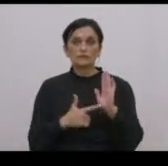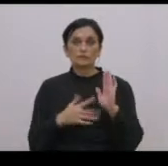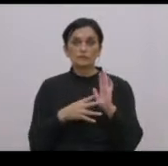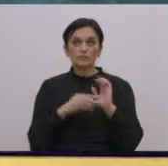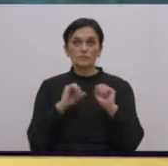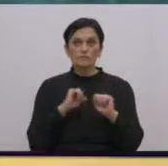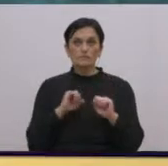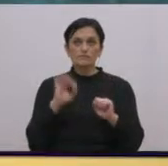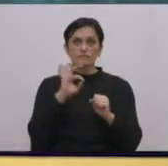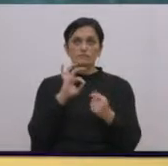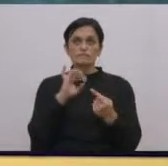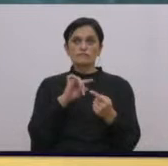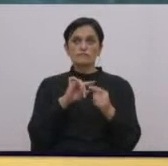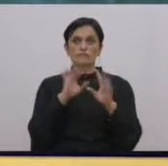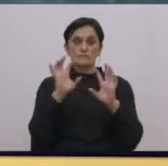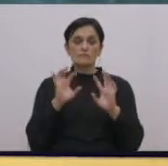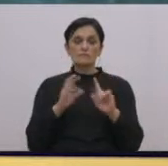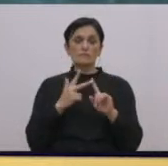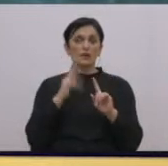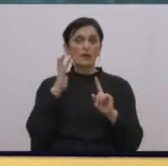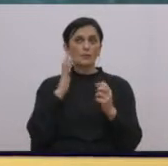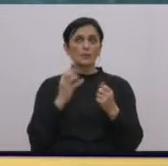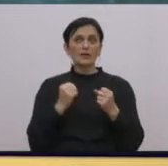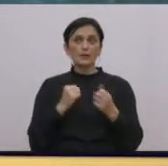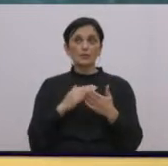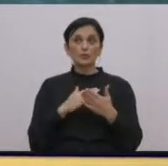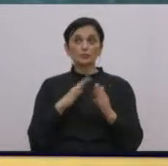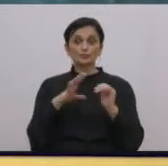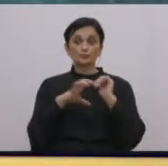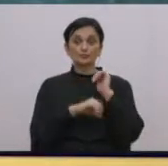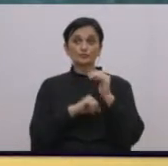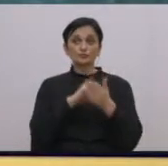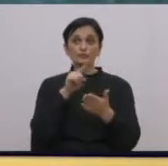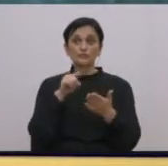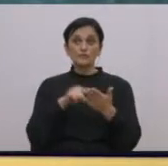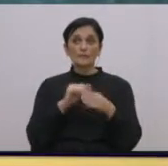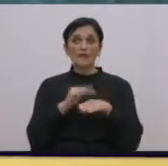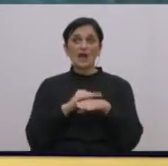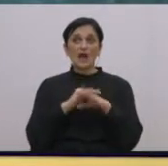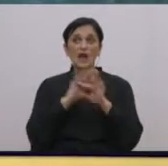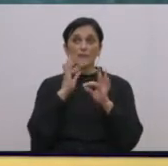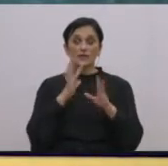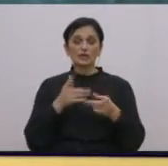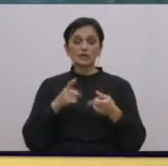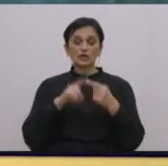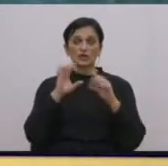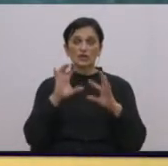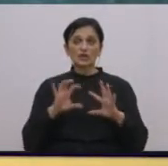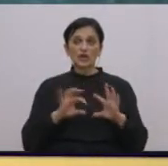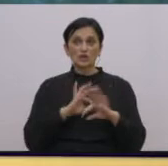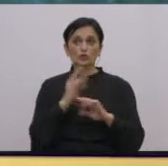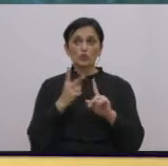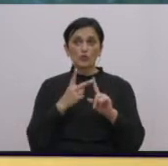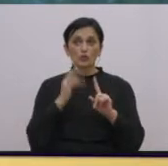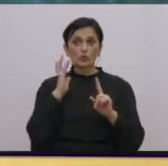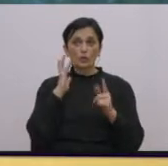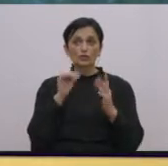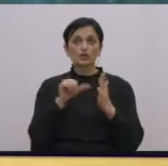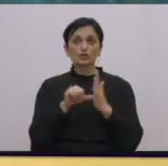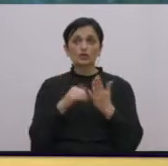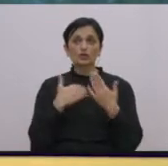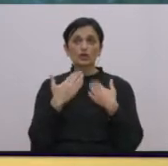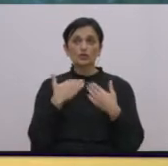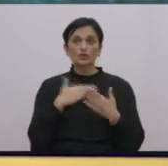79 მოხრე 0 წინააღმდეგი კანონი მესამე მოსმედ მიღებული და ბოლოს საკითხი ამნისტიის შესახებ კანონის პროექტი მეორე მოსმედი თავ ჩართოთ კენჩესკის